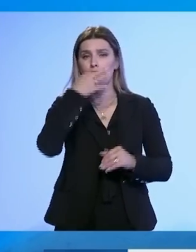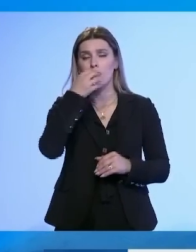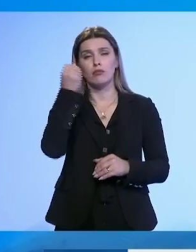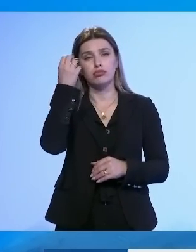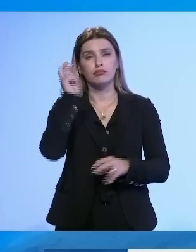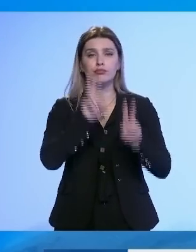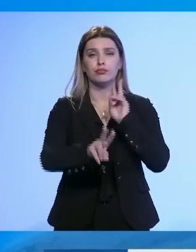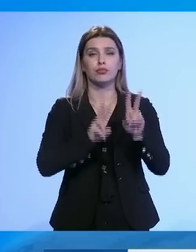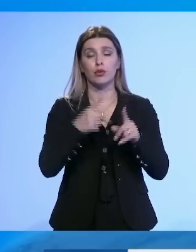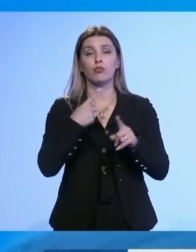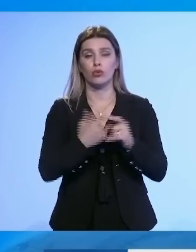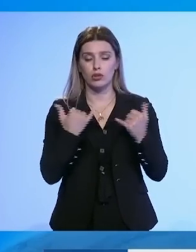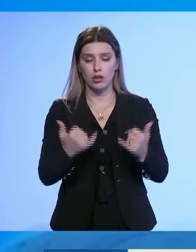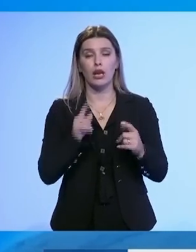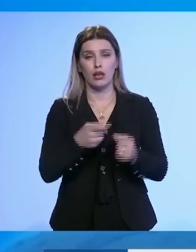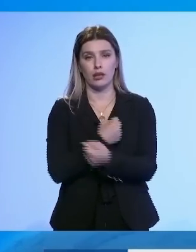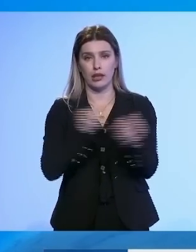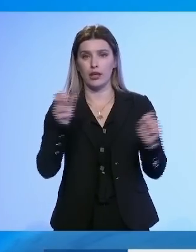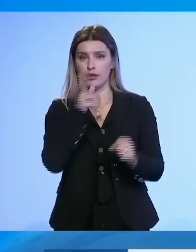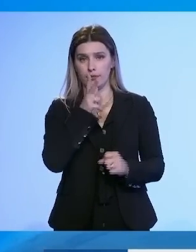oficerët tanë tani, ka shkruar Sveçla.